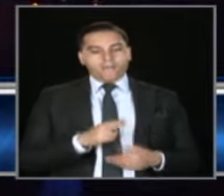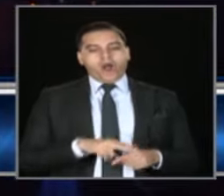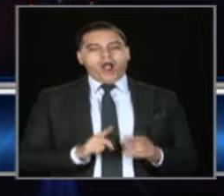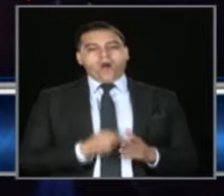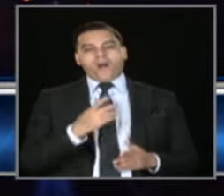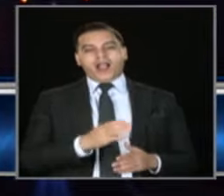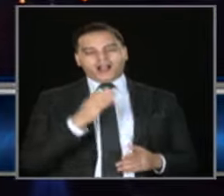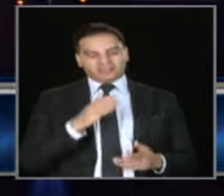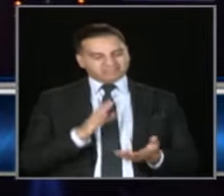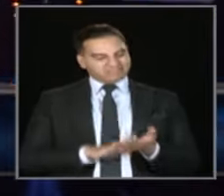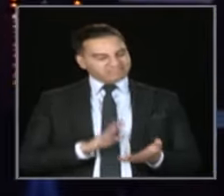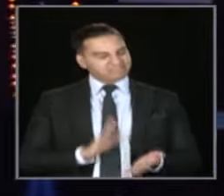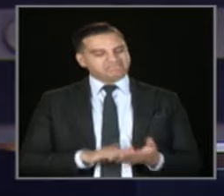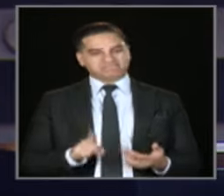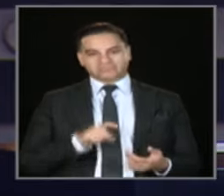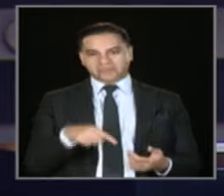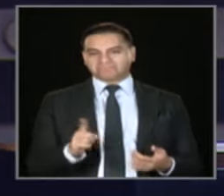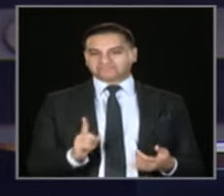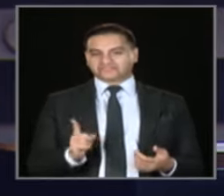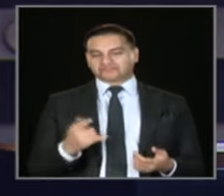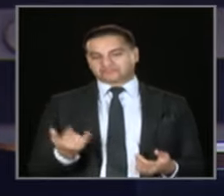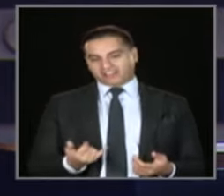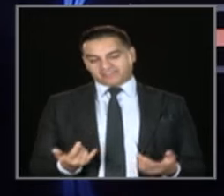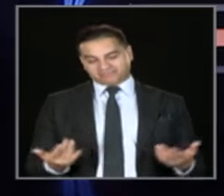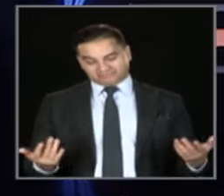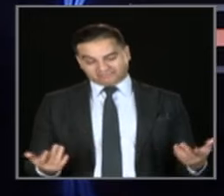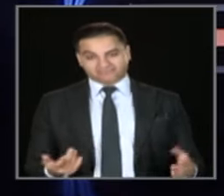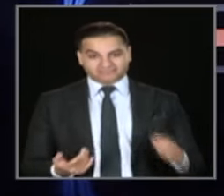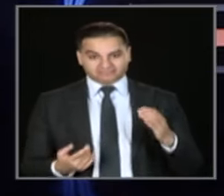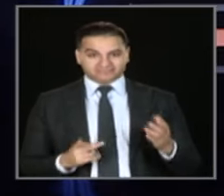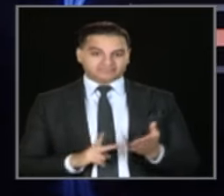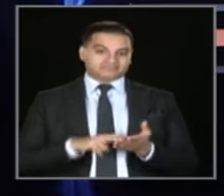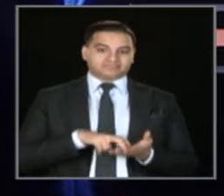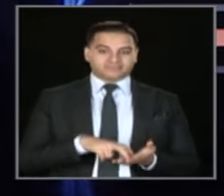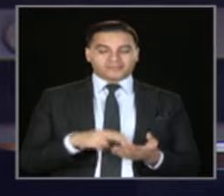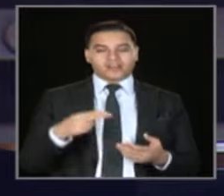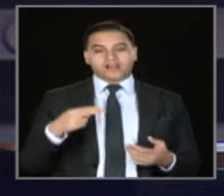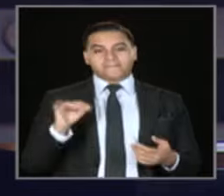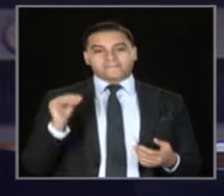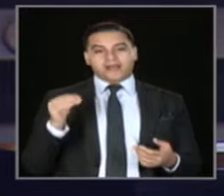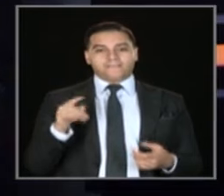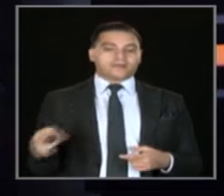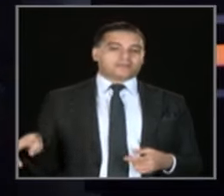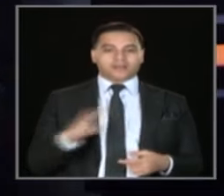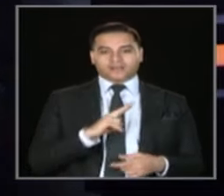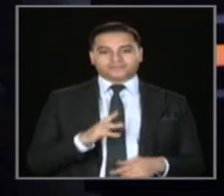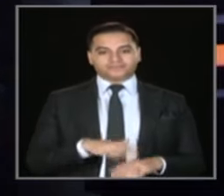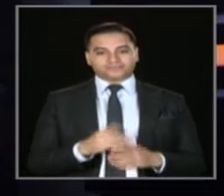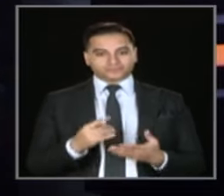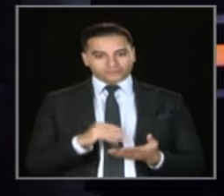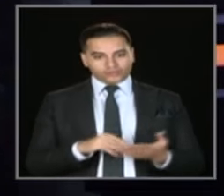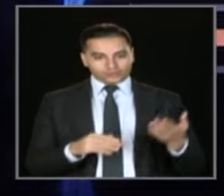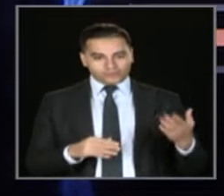سؤال ما كانش سهل. أول 10 نقاط خطفهم محمد عبد العظيم من